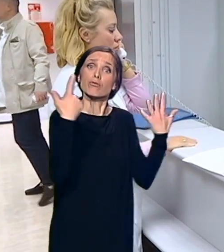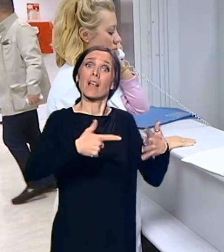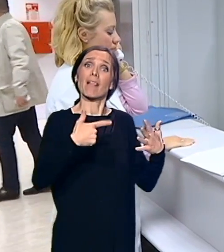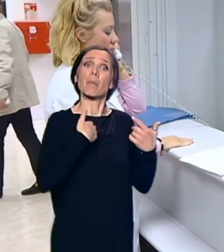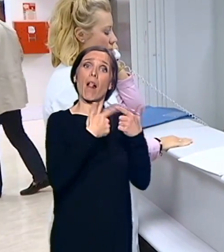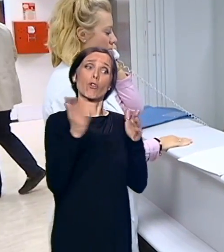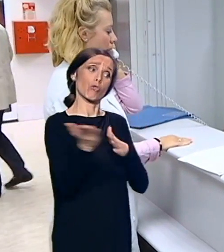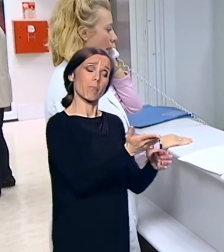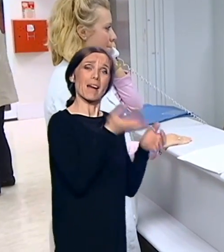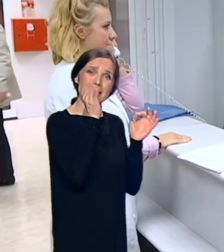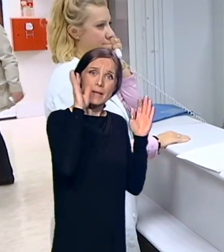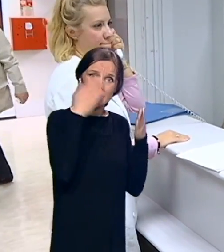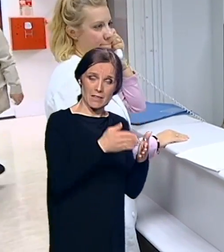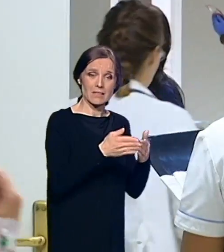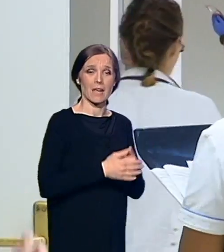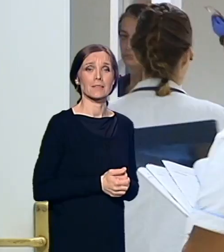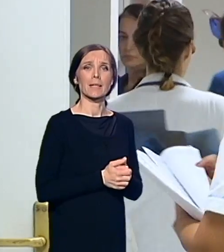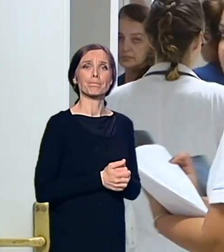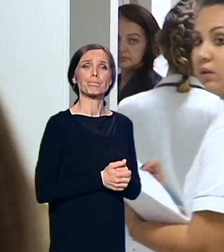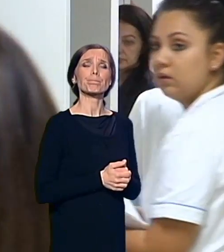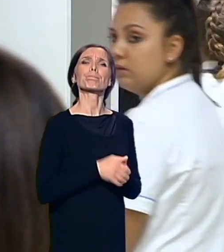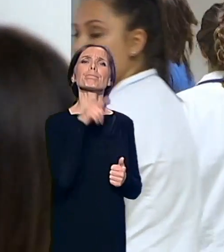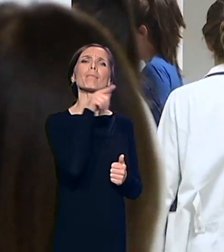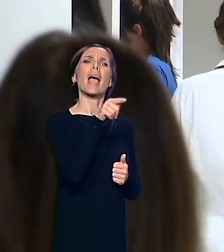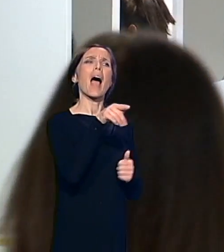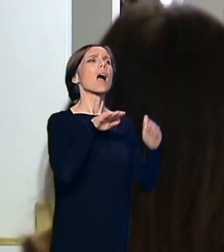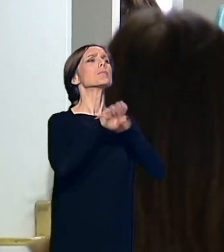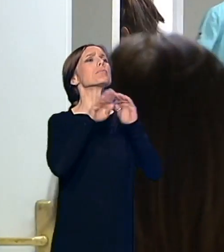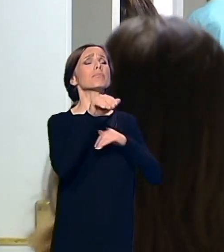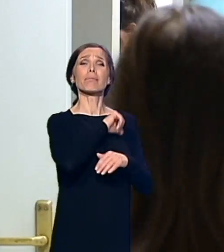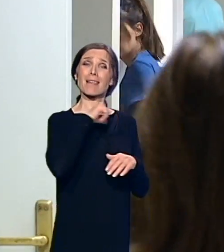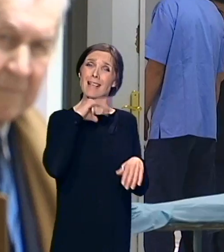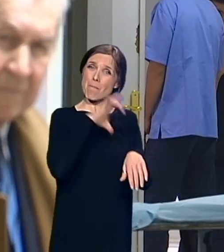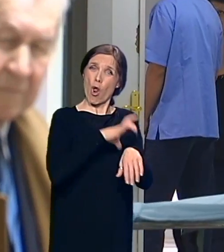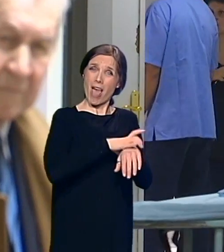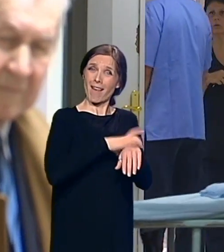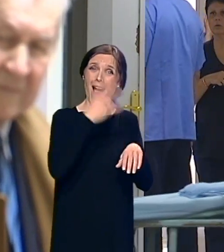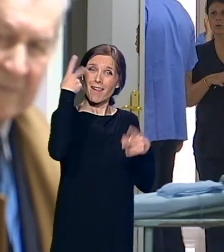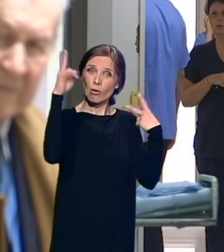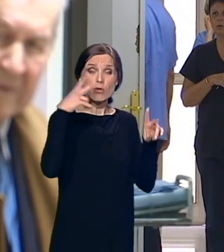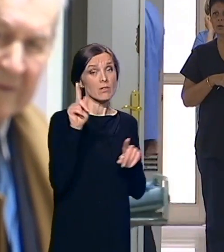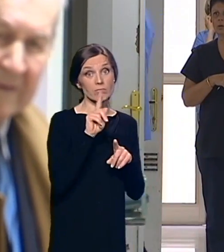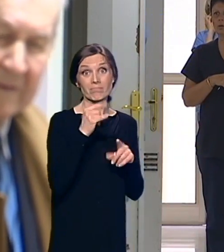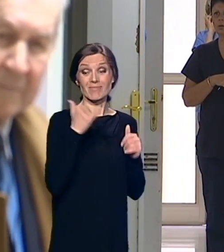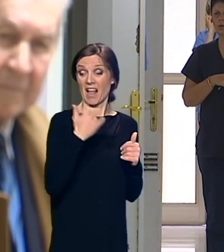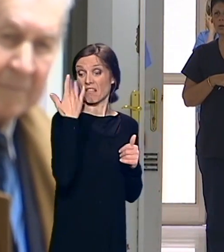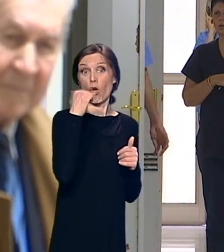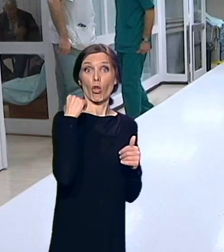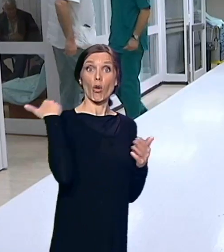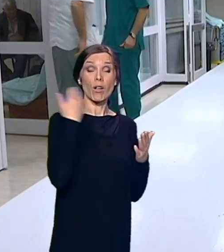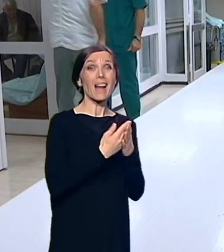iz Srbije. U poslednjih nekoliko godina sve je više medicinskih sestara i tehničara koji posao traže u